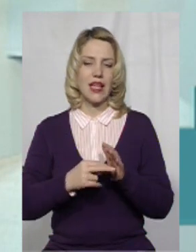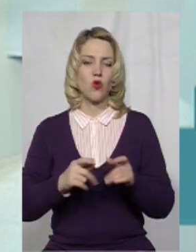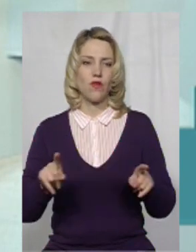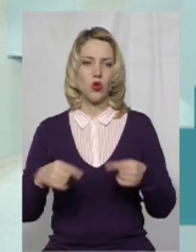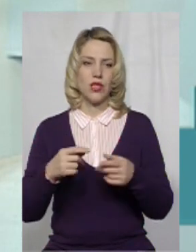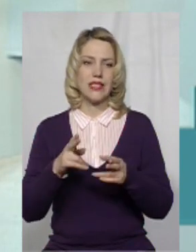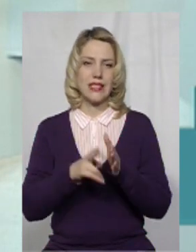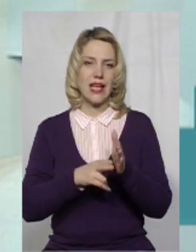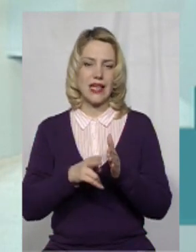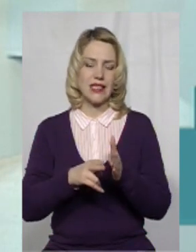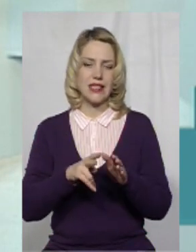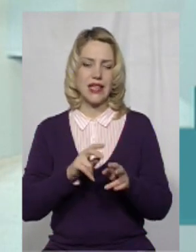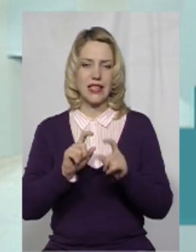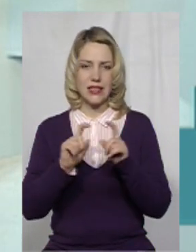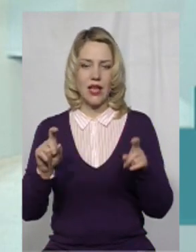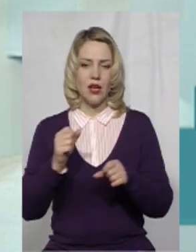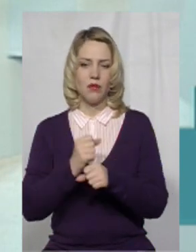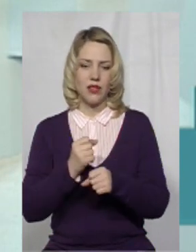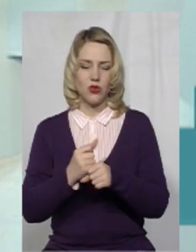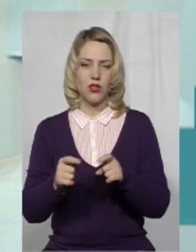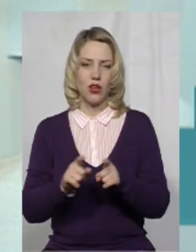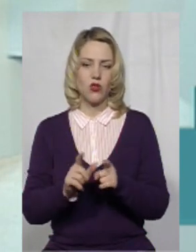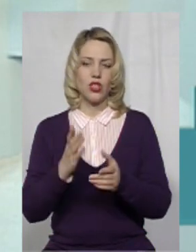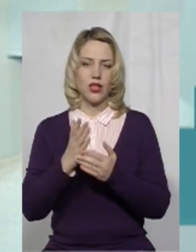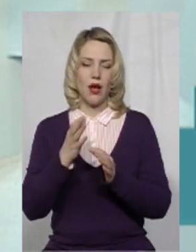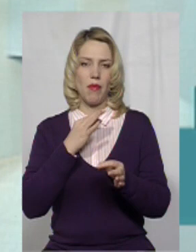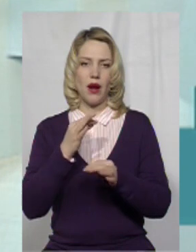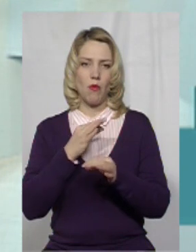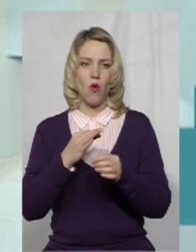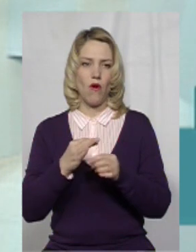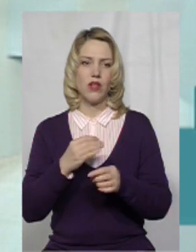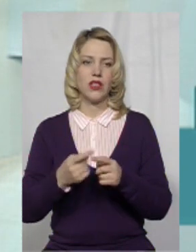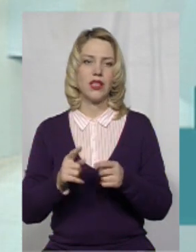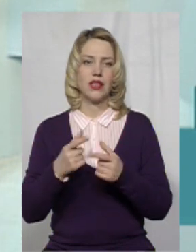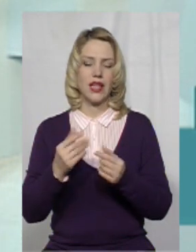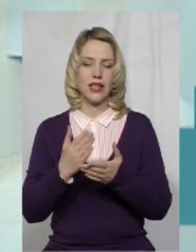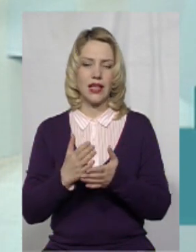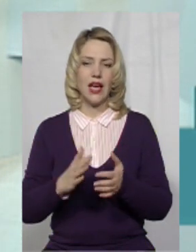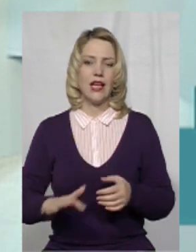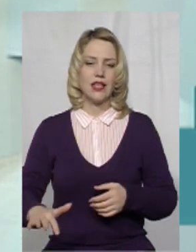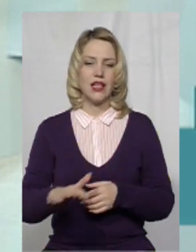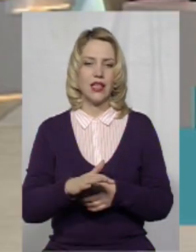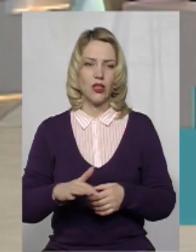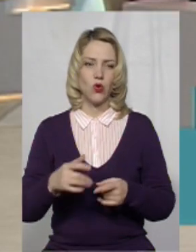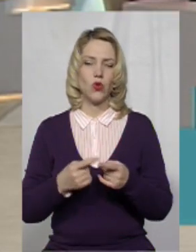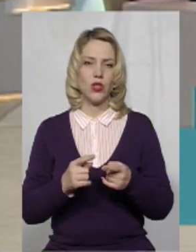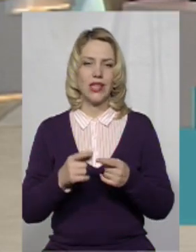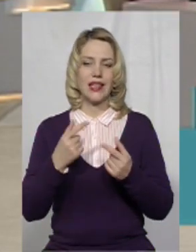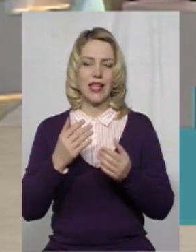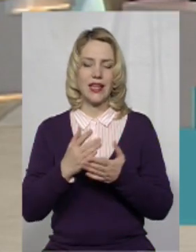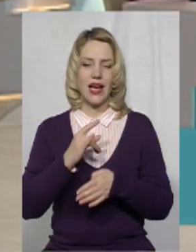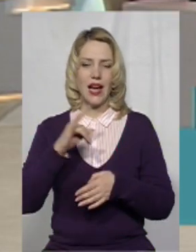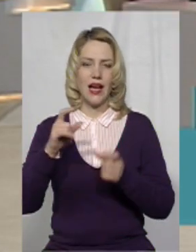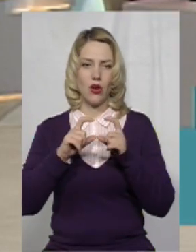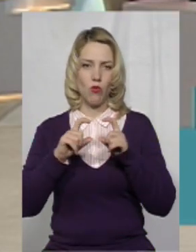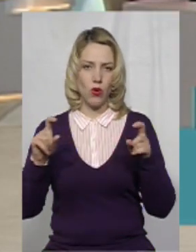залізниця працює, з якою теж ведуться перемовини для того, щоб усилити гілки саме, власне, в цій території, де є аеропорт, прокласти нові, то